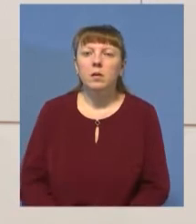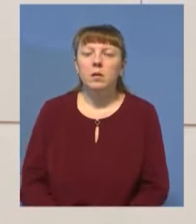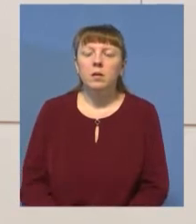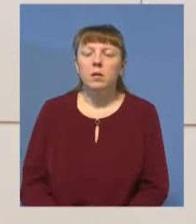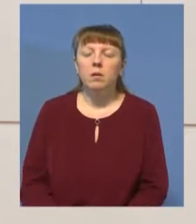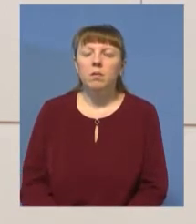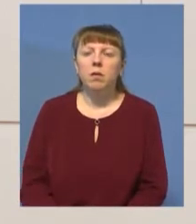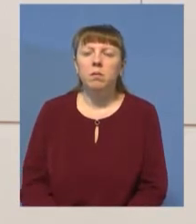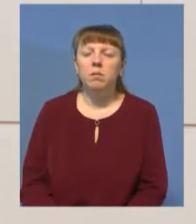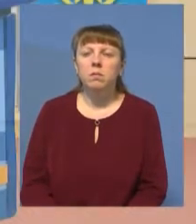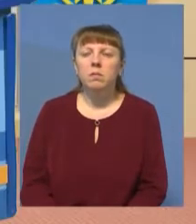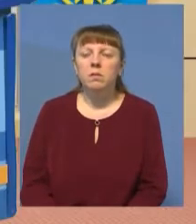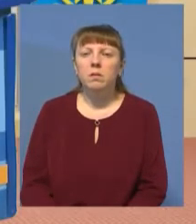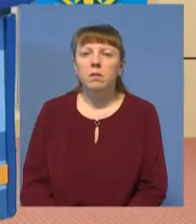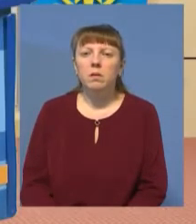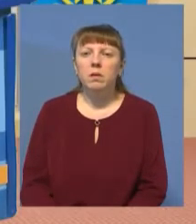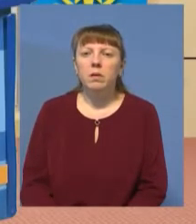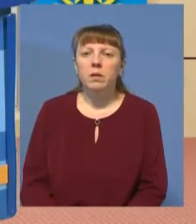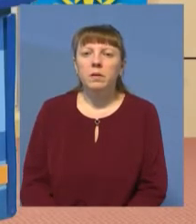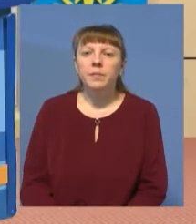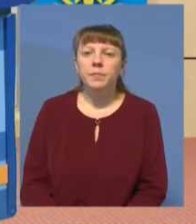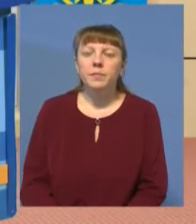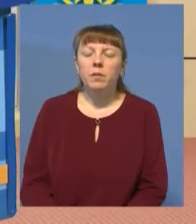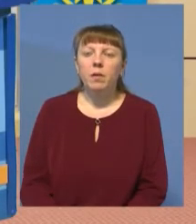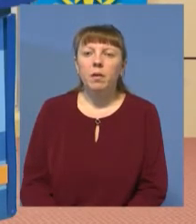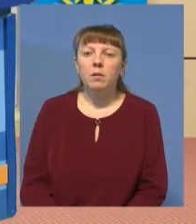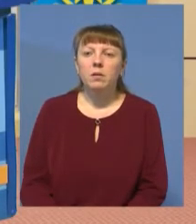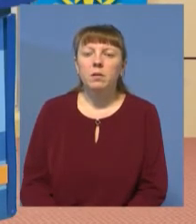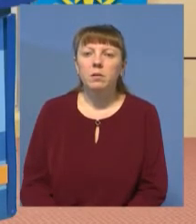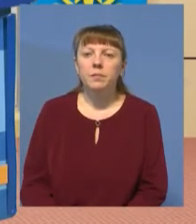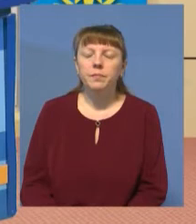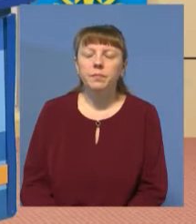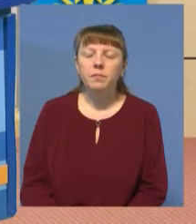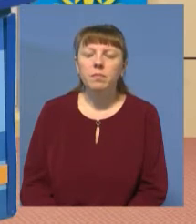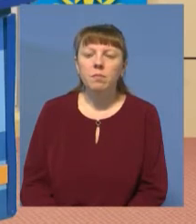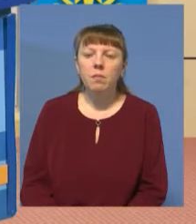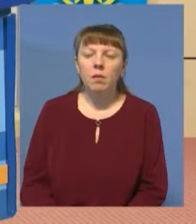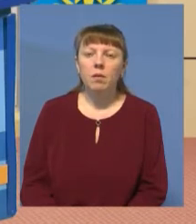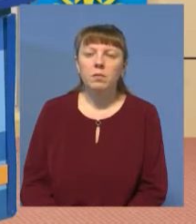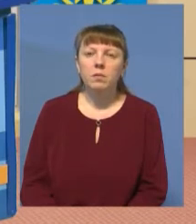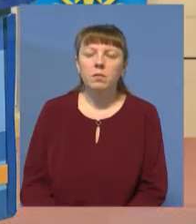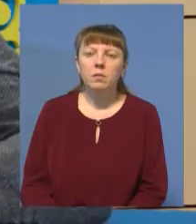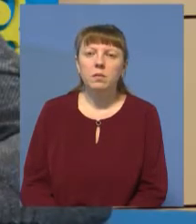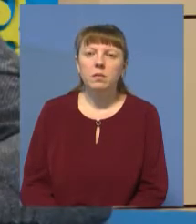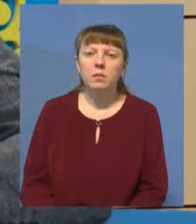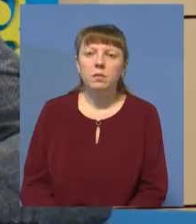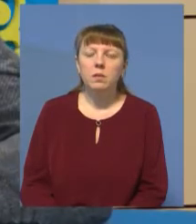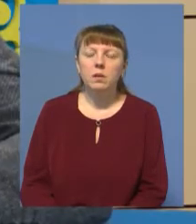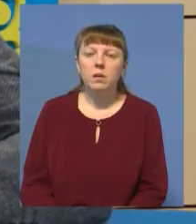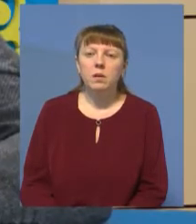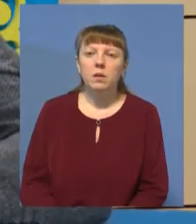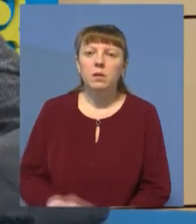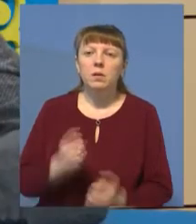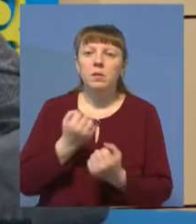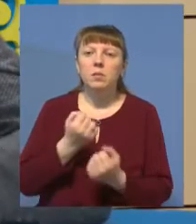минимизировать, скажем так, ущерб, да, для всех сторон. Хорошо. Вот еще важной составляющей частью защиты